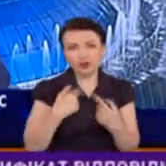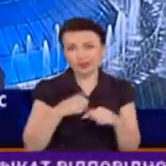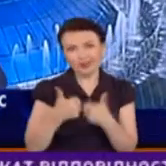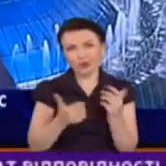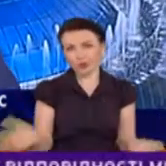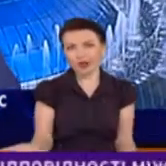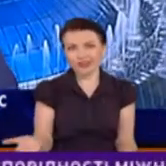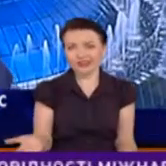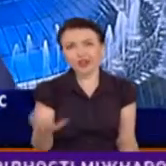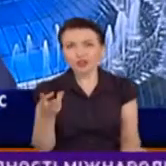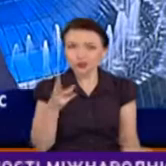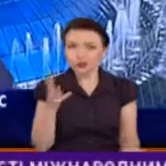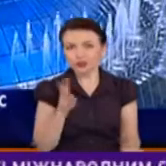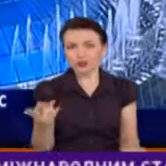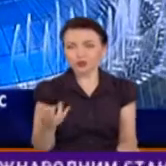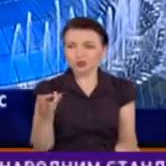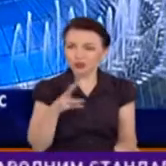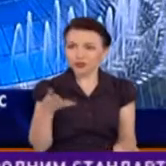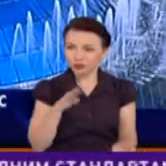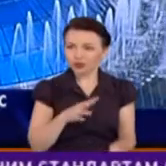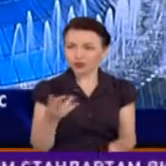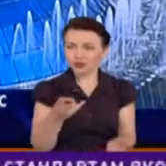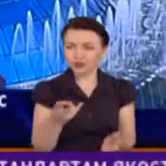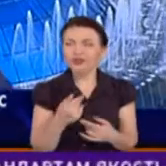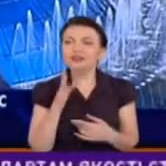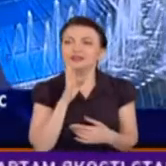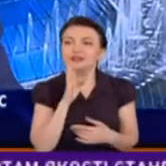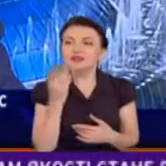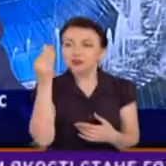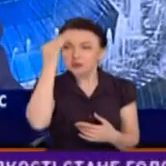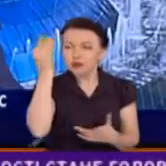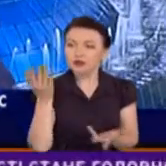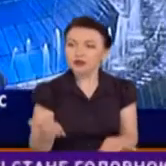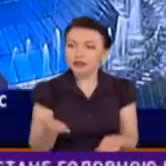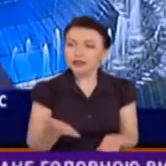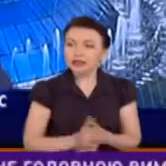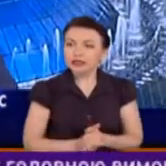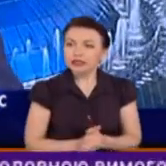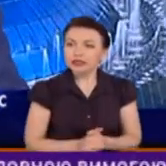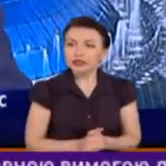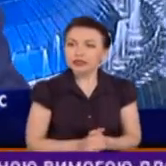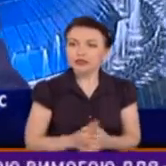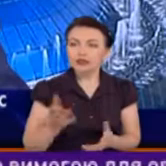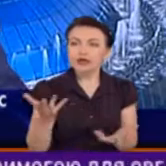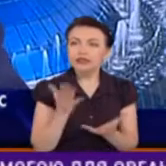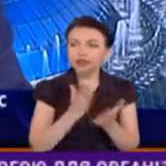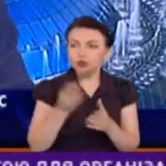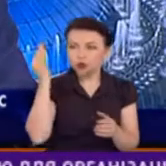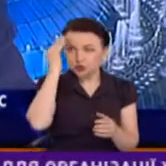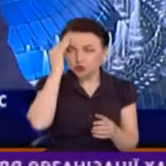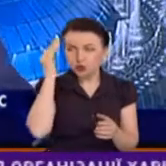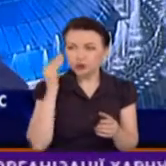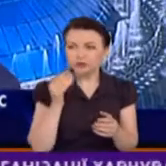Які можливі кроки, без вашої точки зору, пані Марія, от на сьогоднішній момент там в чинній владі? Я розумію, що у нас